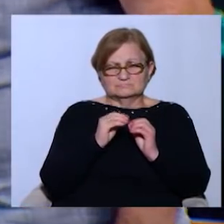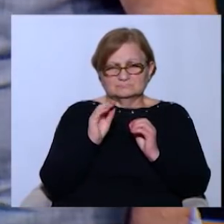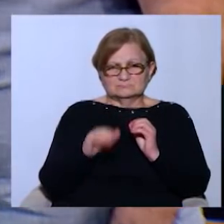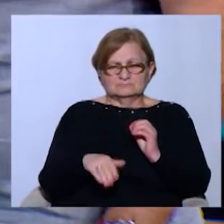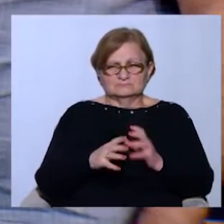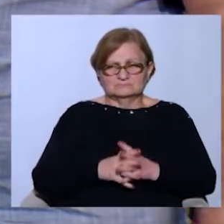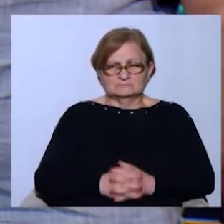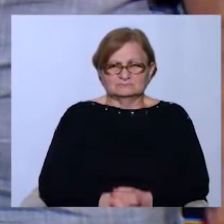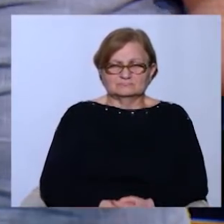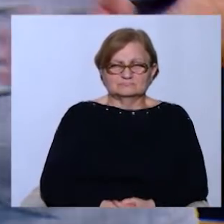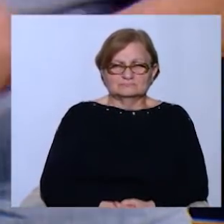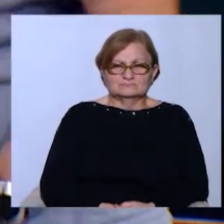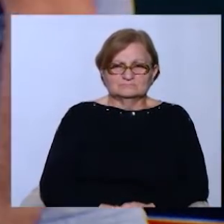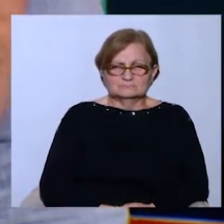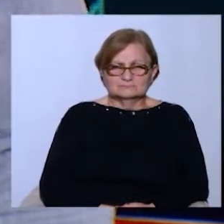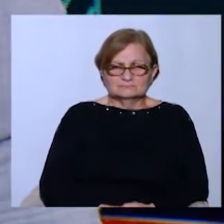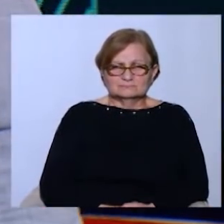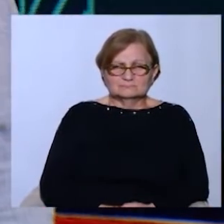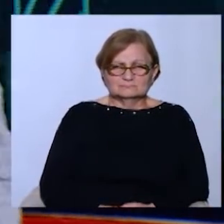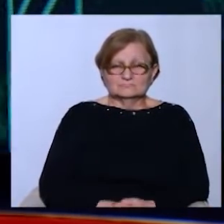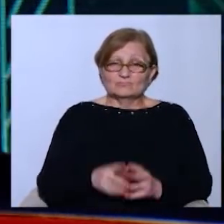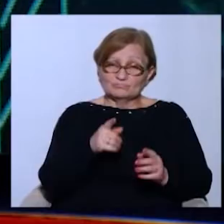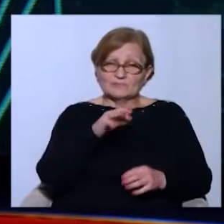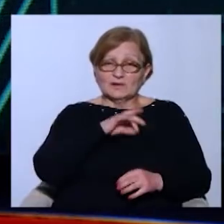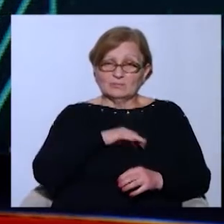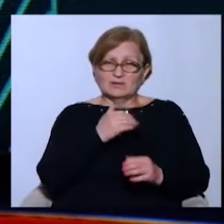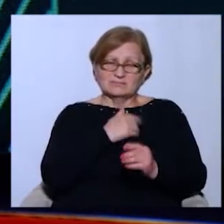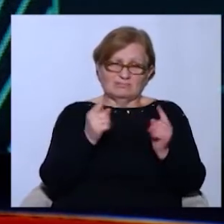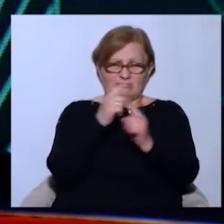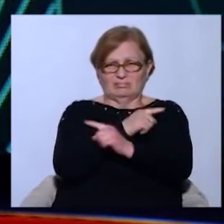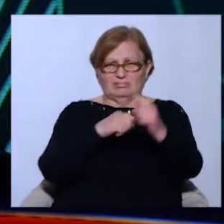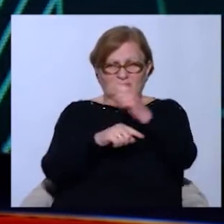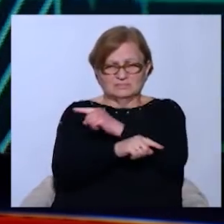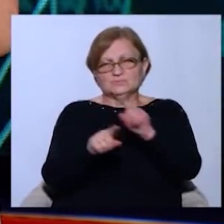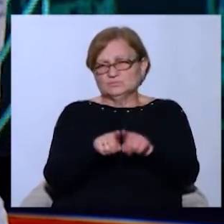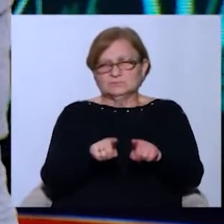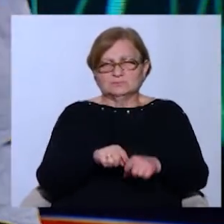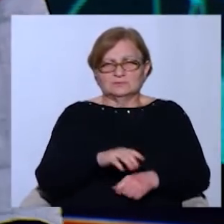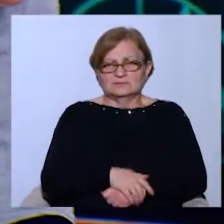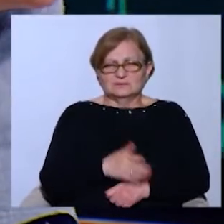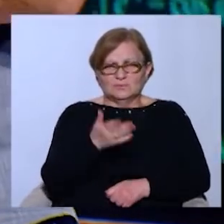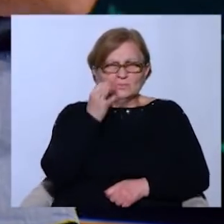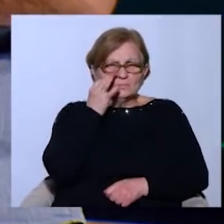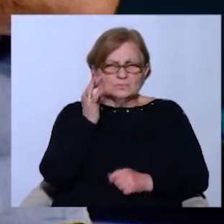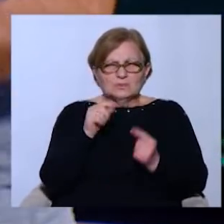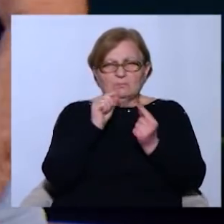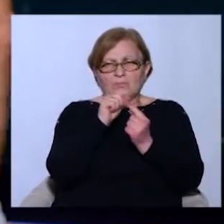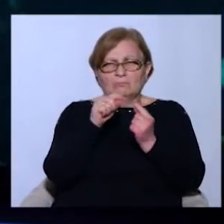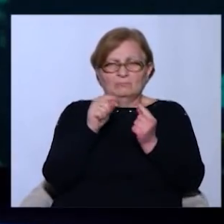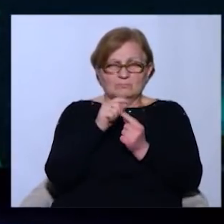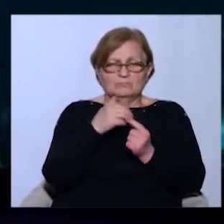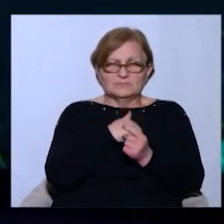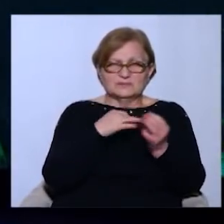10 1000. აი ასე გამოგვადგა ჩვენ ეს მეთოდი. ახლა ეს გემრიელი მარწყვები, მე მინდა